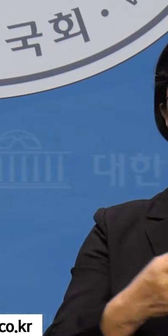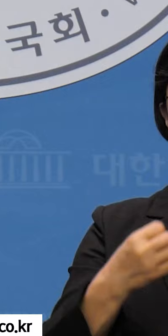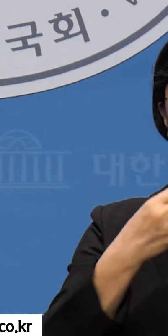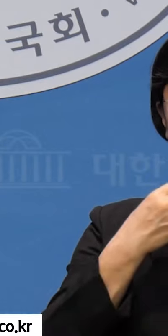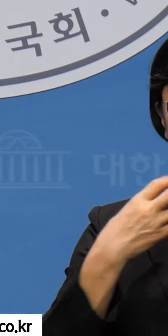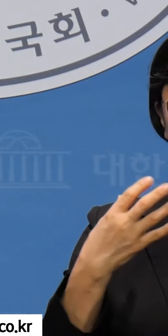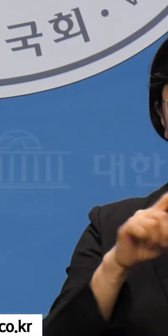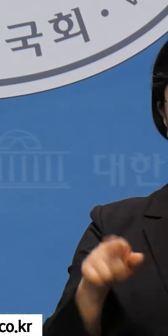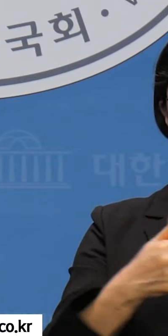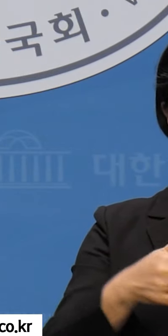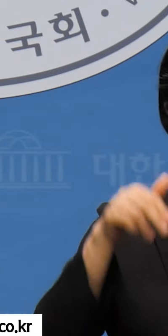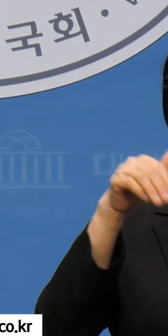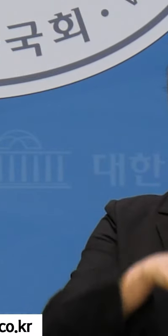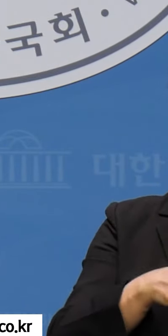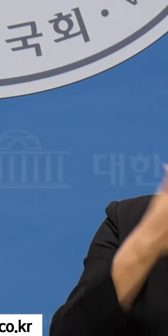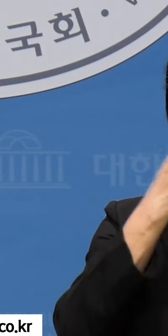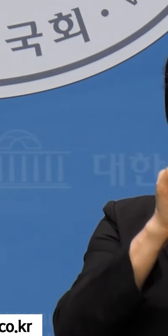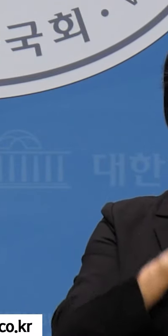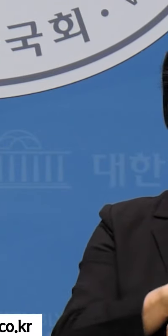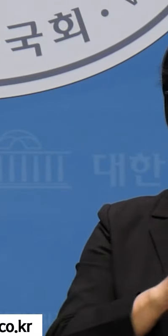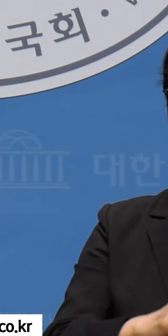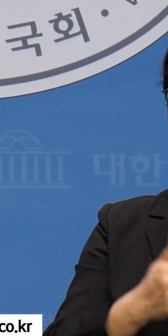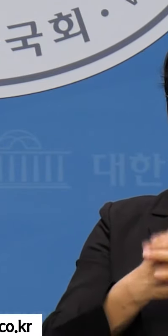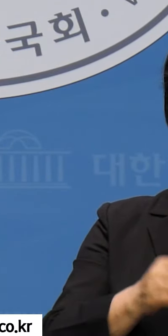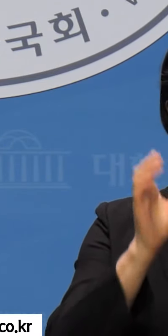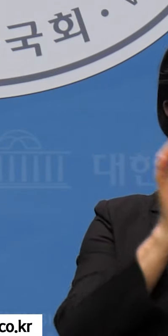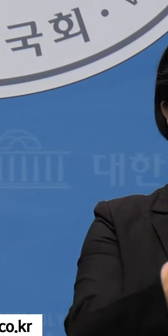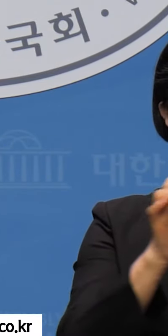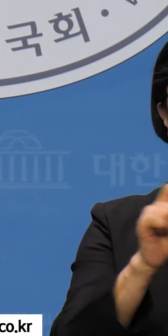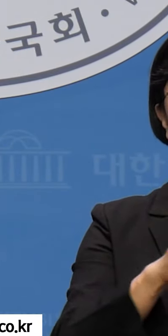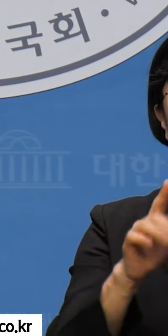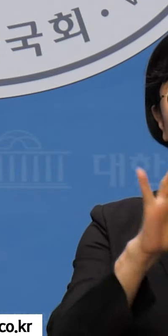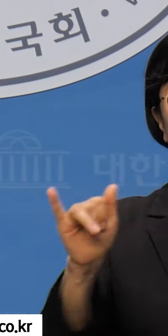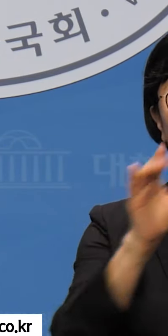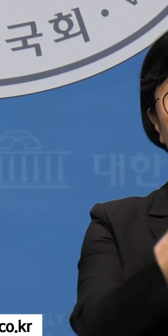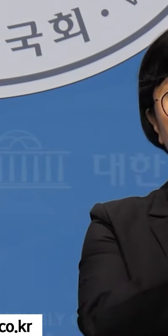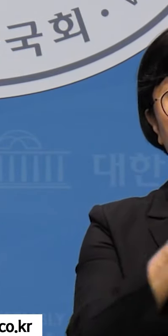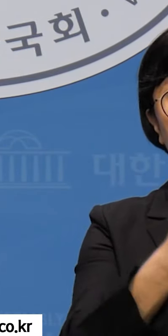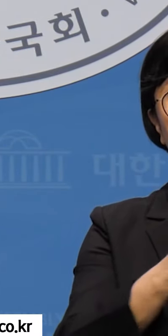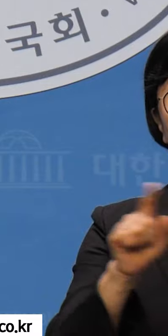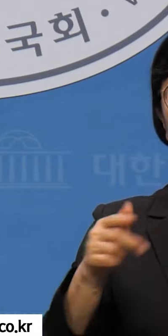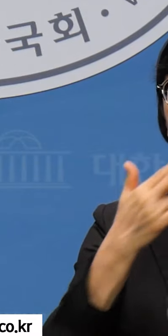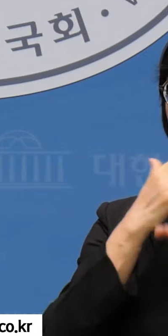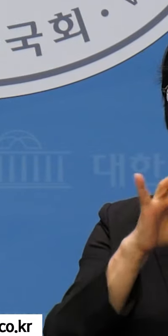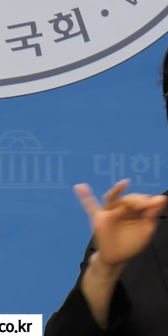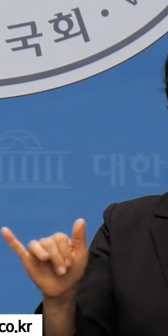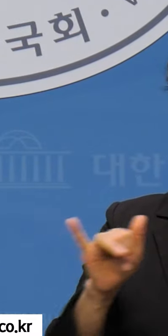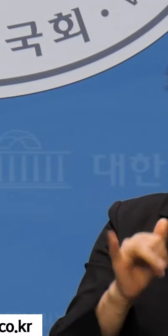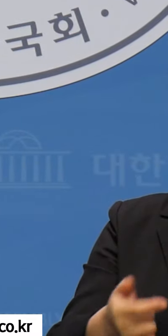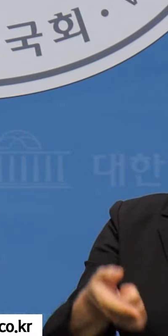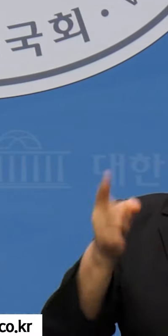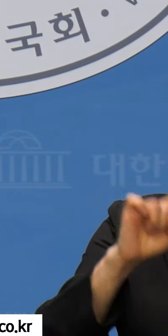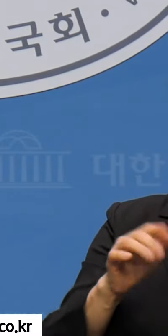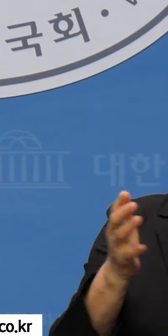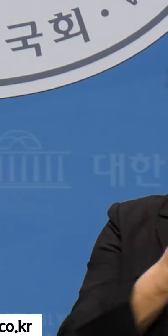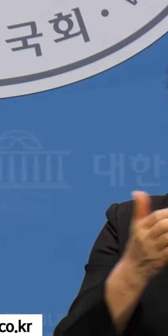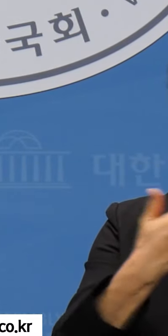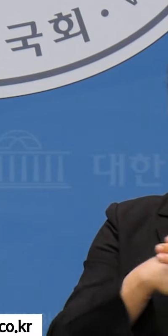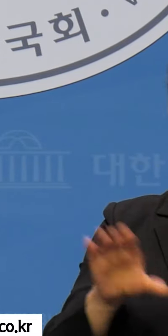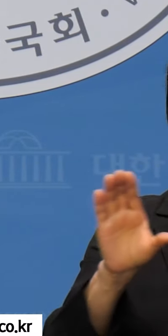중복투표의 가능성. 3. 선거의 임명부에서 실제 존재하지 않는 유령 유권자까지